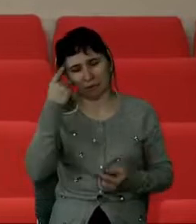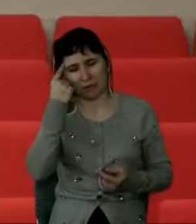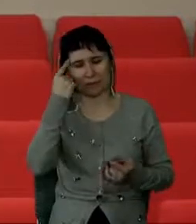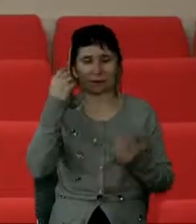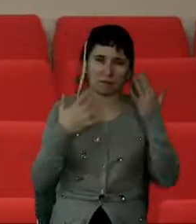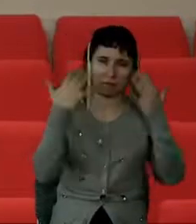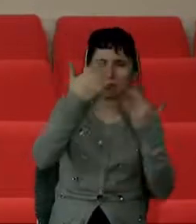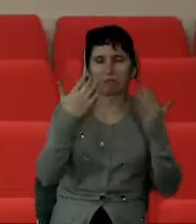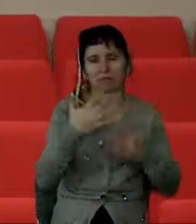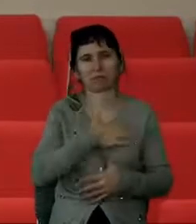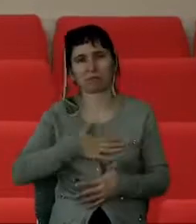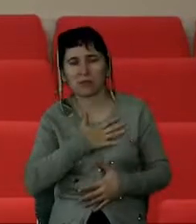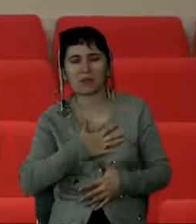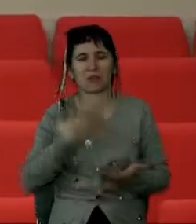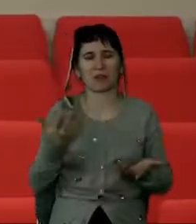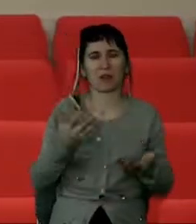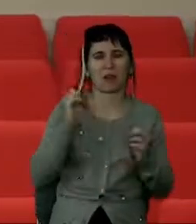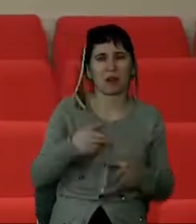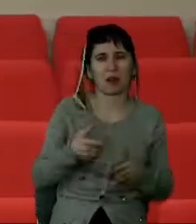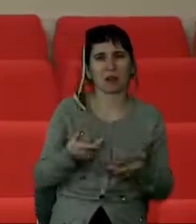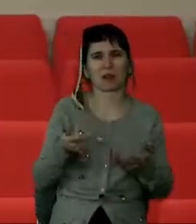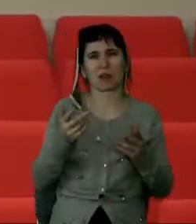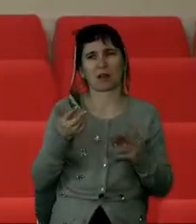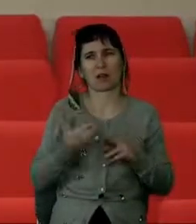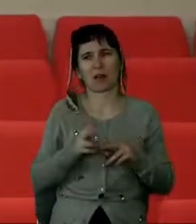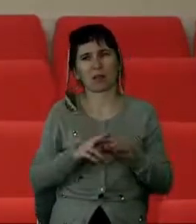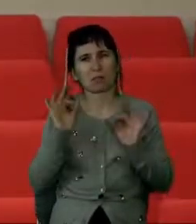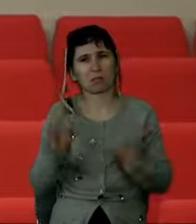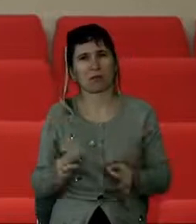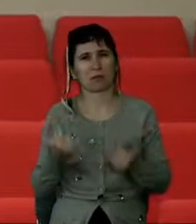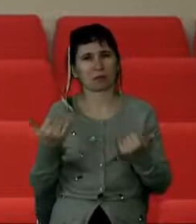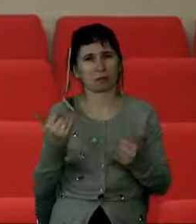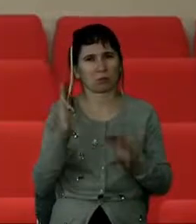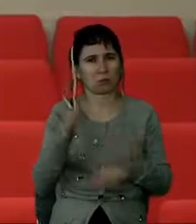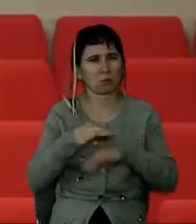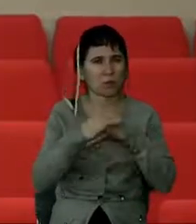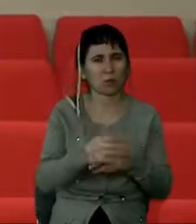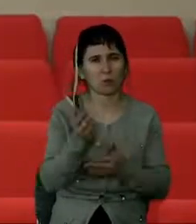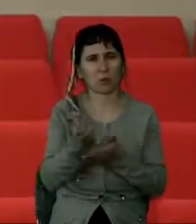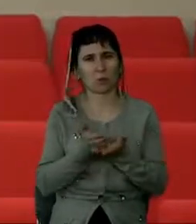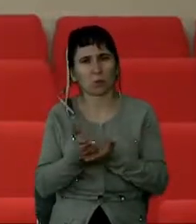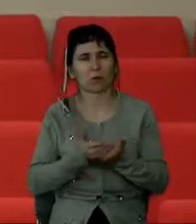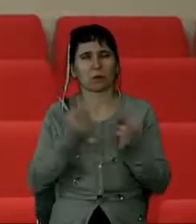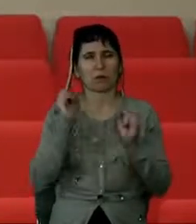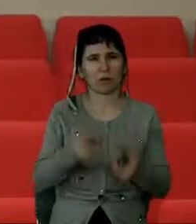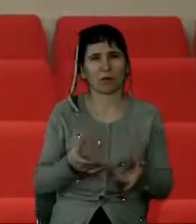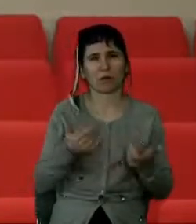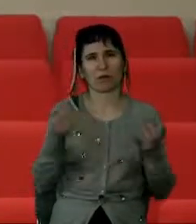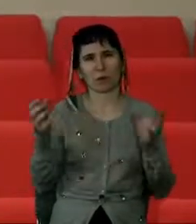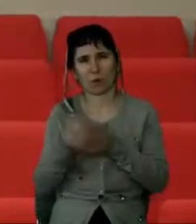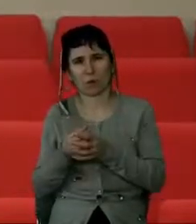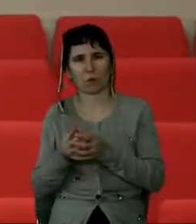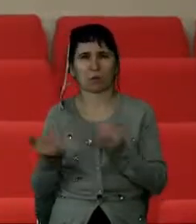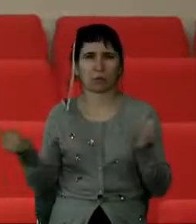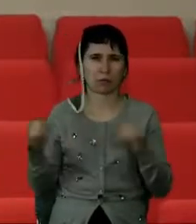переживаєш. Переживаєш над партіями, які співають, або як грати на інструменті, або скільки нас буде,